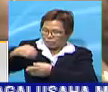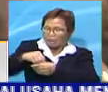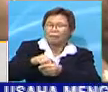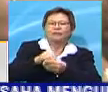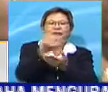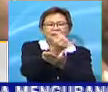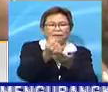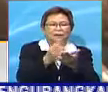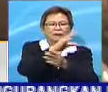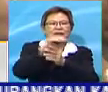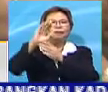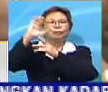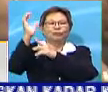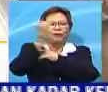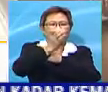seni dan budaya.